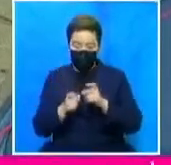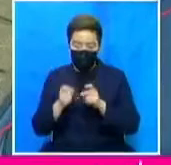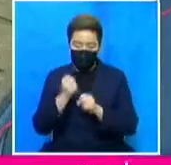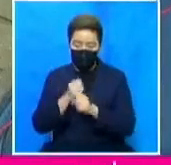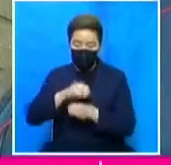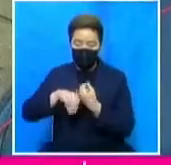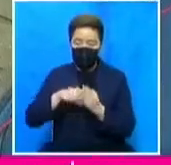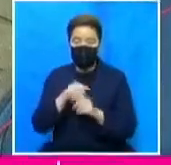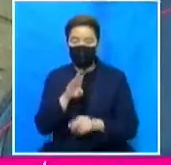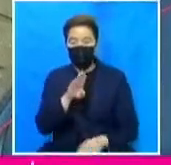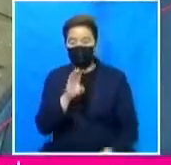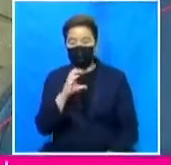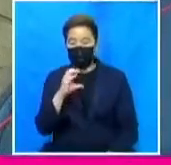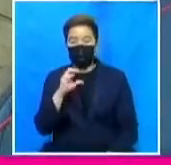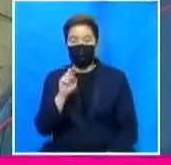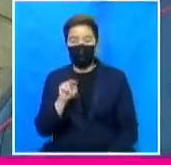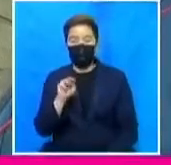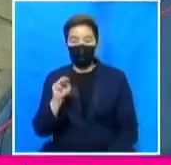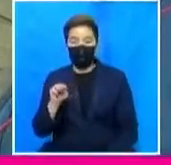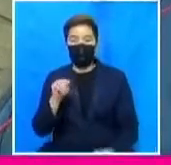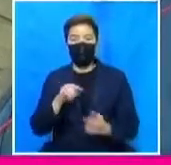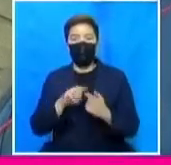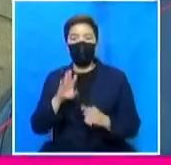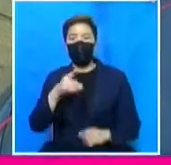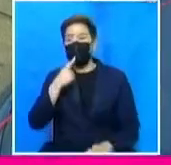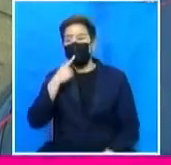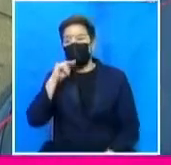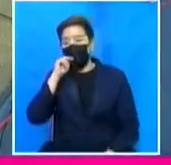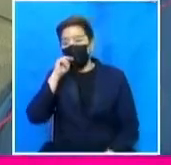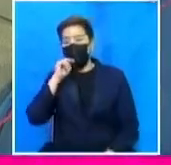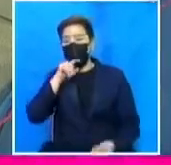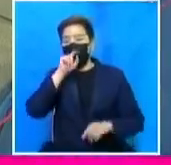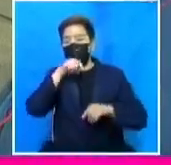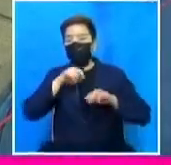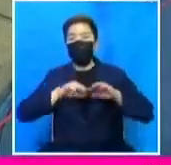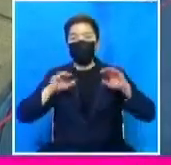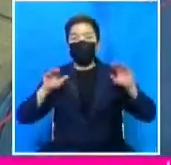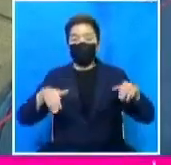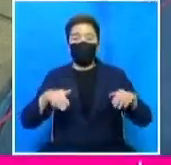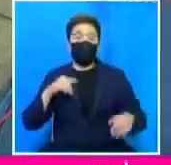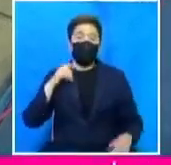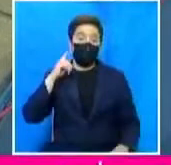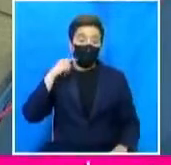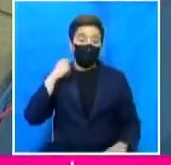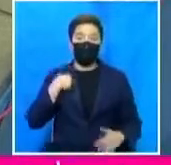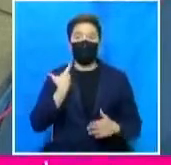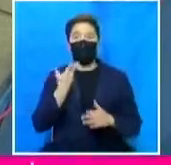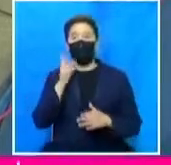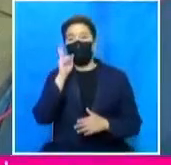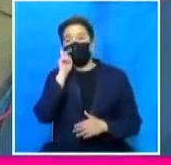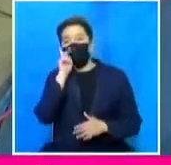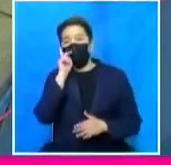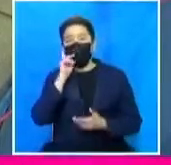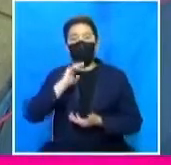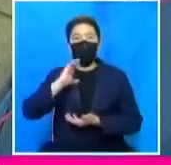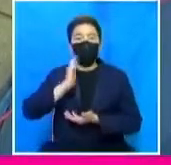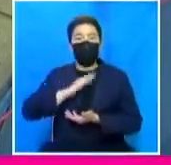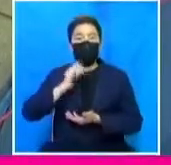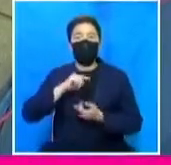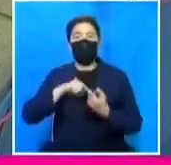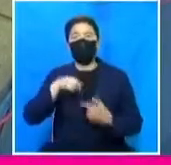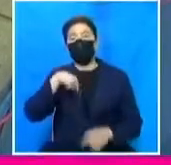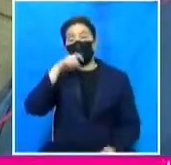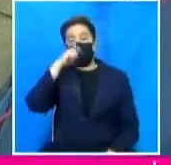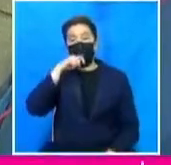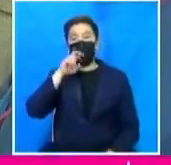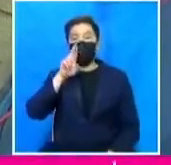จ BCMM สำนักงานธุรกิจปากน้ำธนาคารกรุงไทยและคุณสรัญญาคงอยู่บรรณาธิการอาวุโสไ